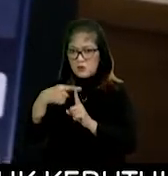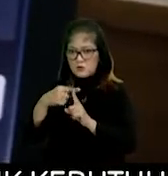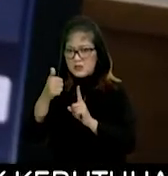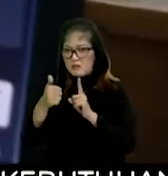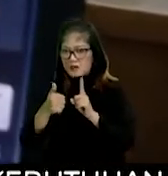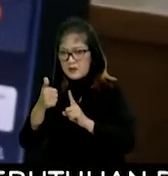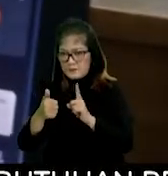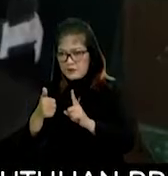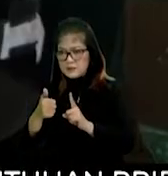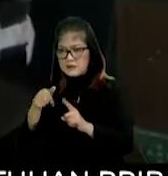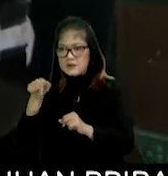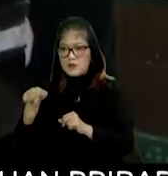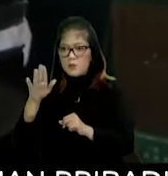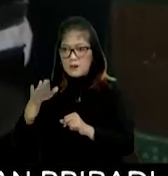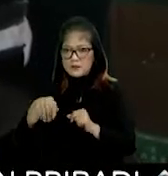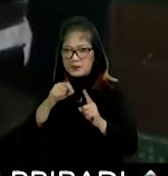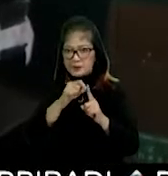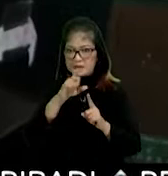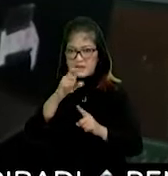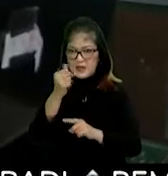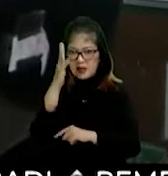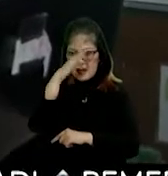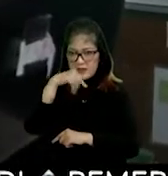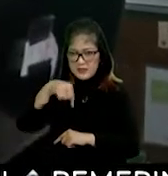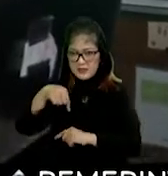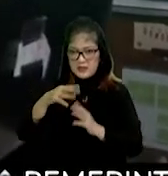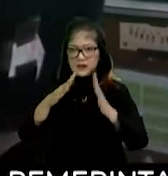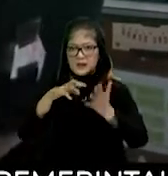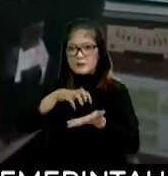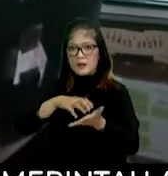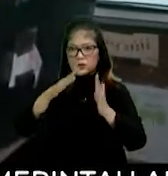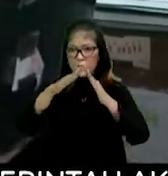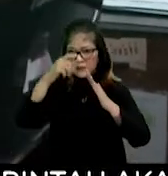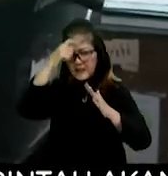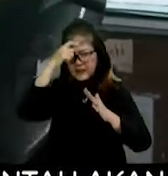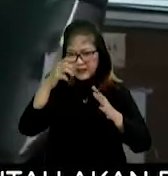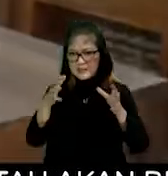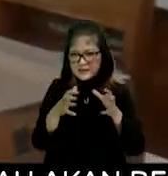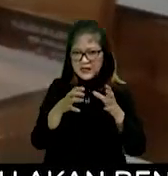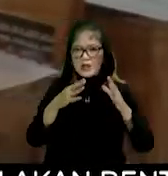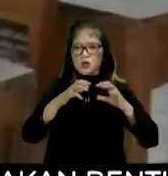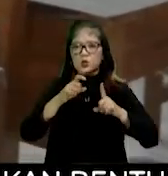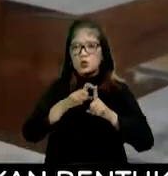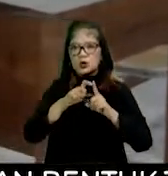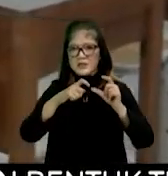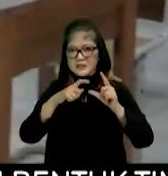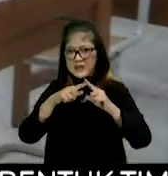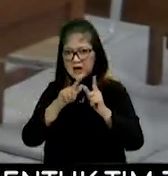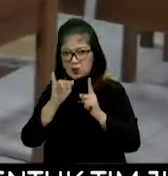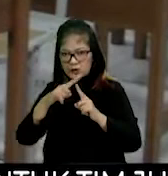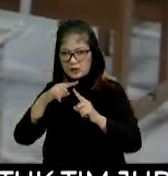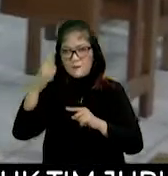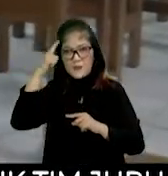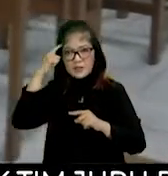dilakukan pemeriksaan PCR pada hari ini di Puskesmas Duren Sawit. Adapun untuk pembelajaran jarak jauh, berdasarkan pemantauan kami, ini guru tetap datang langsung